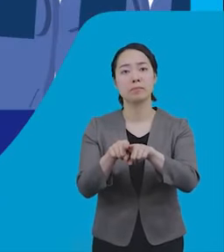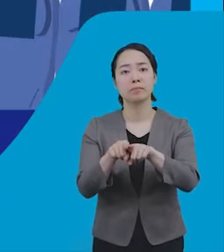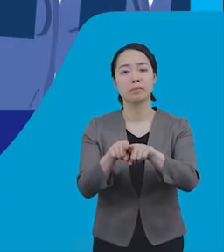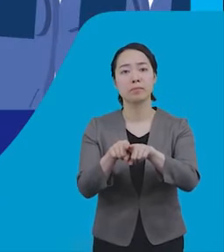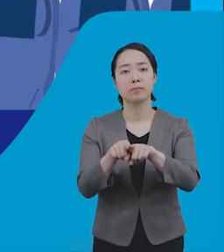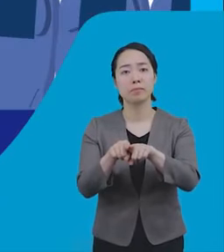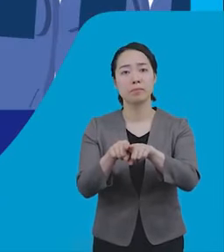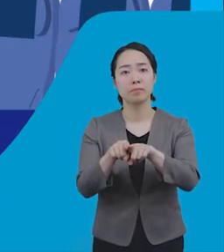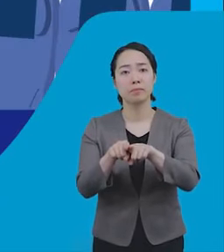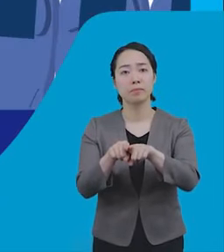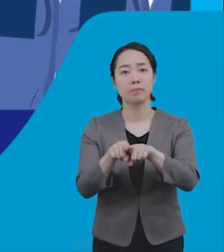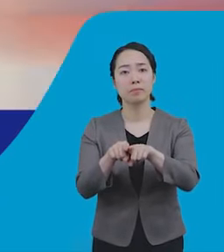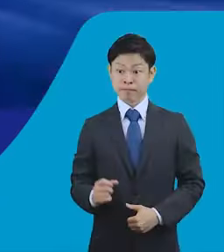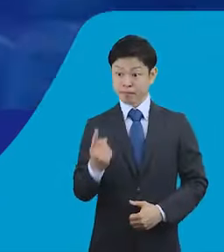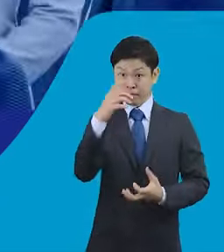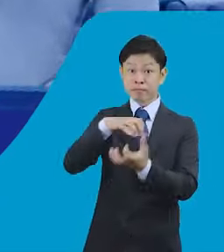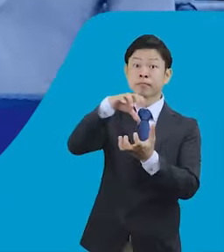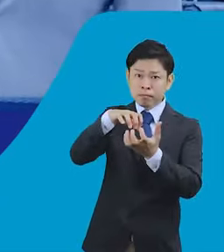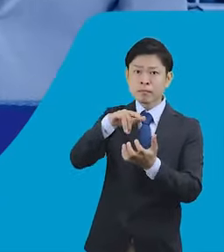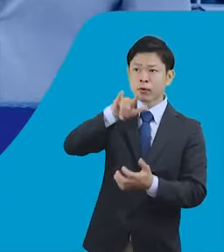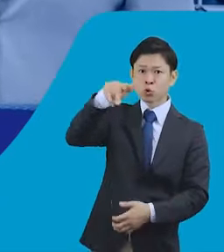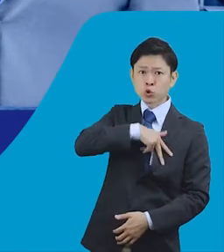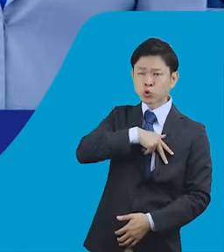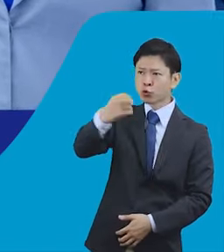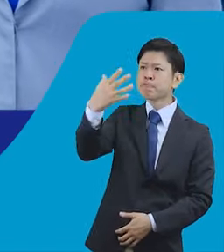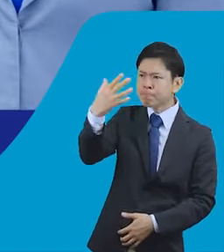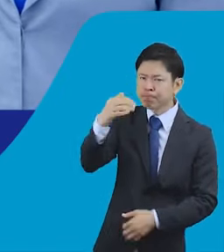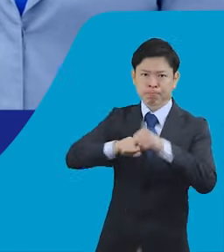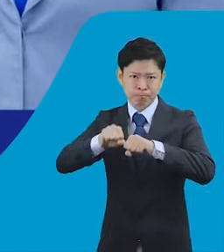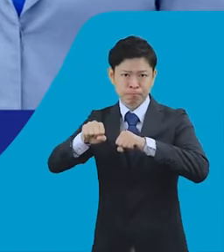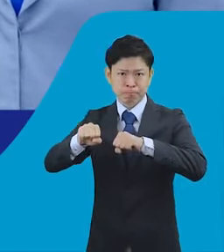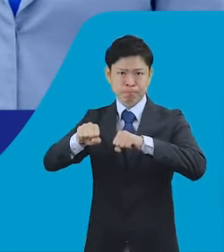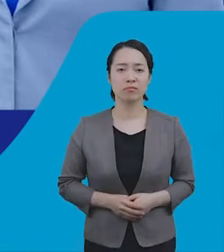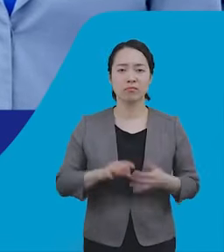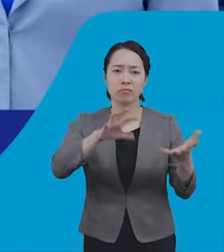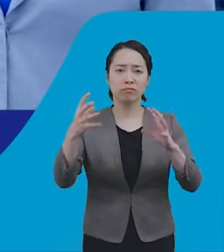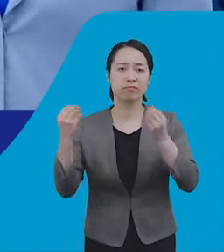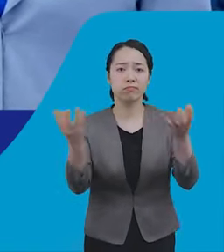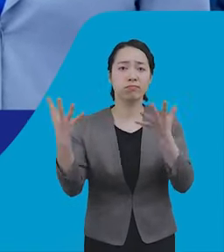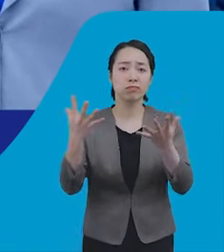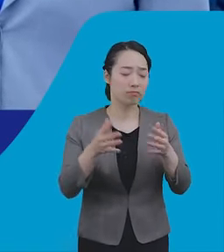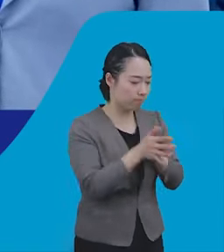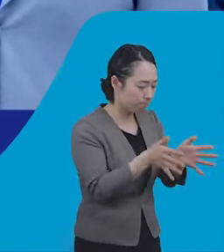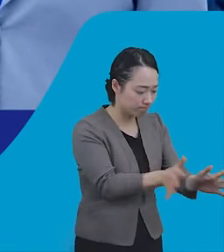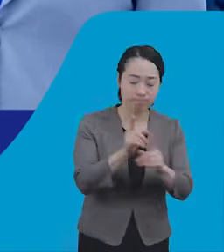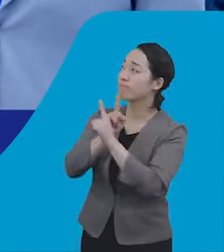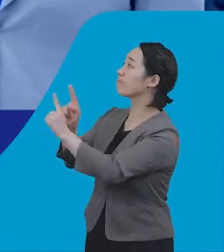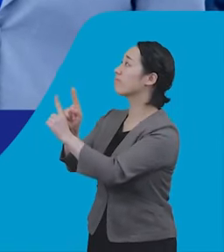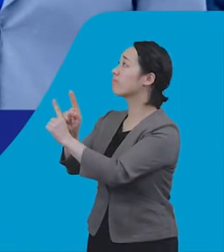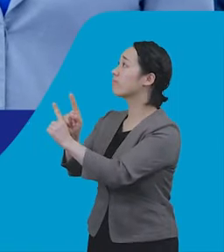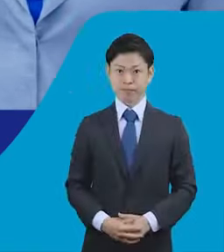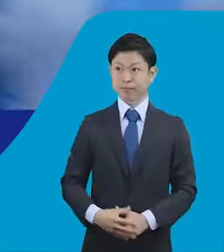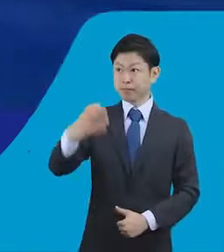the aisle and lavatory. 緊急時は乗務員の指示に従ってください。 In case of emergency, please follow